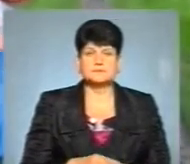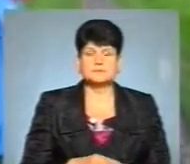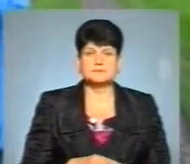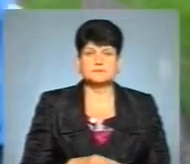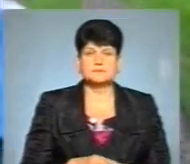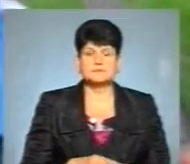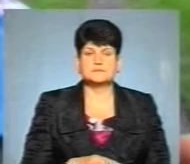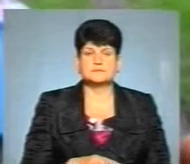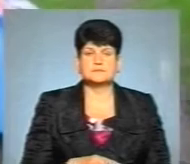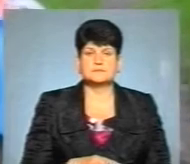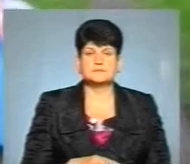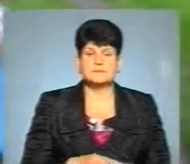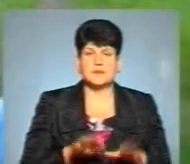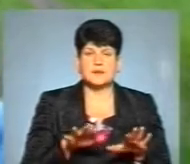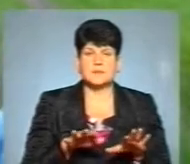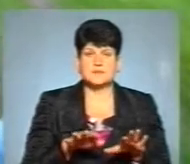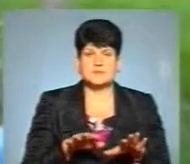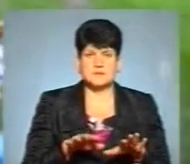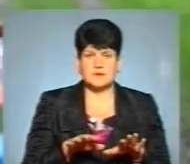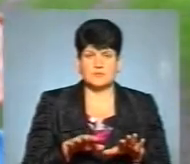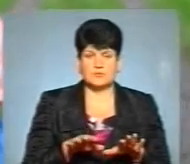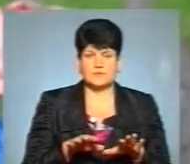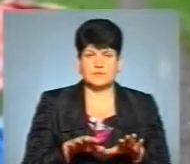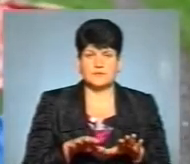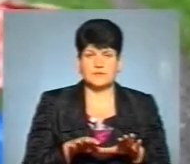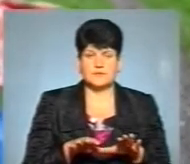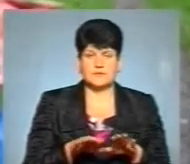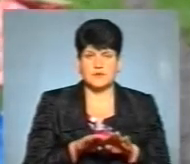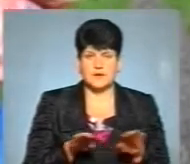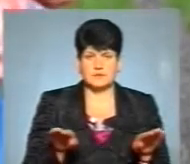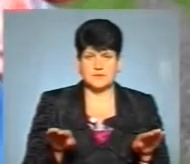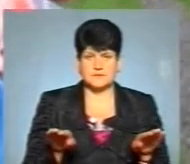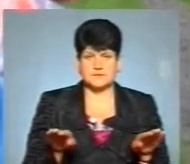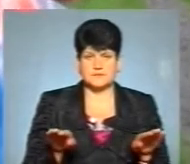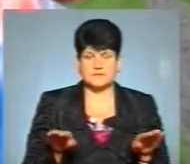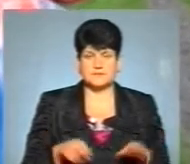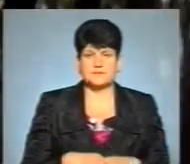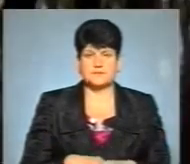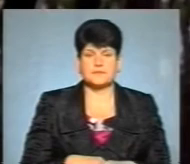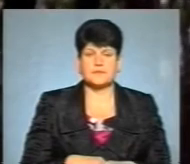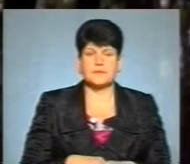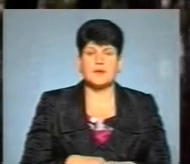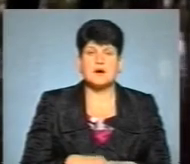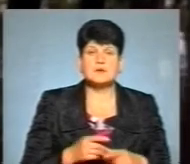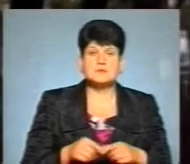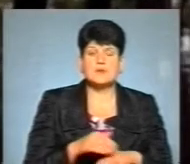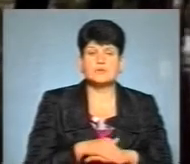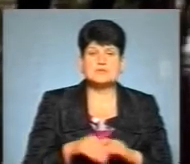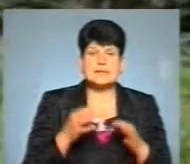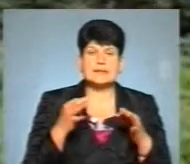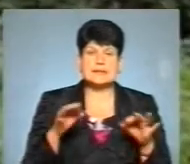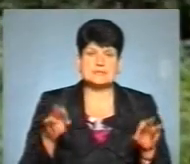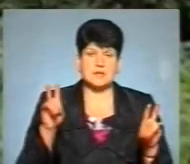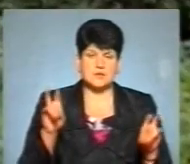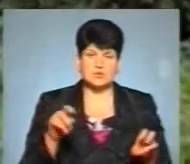Так. На місцевому, як то кажуть, з хати виносити. А це вулиця Незалежності.